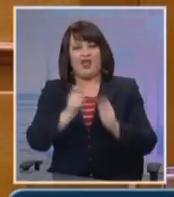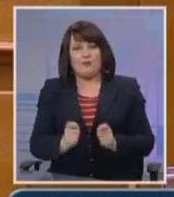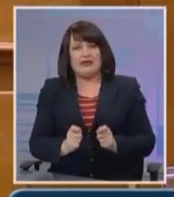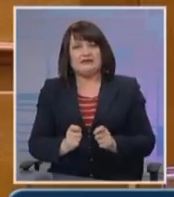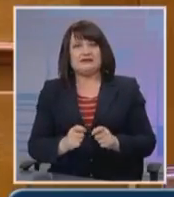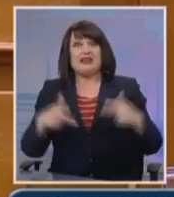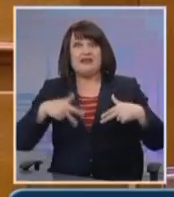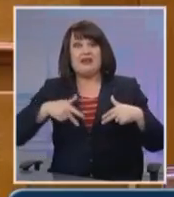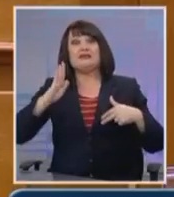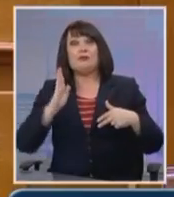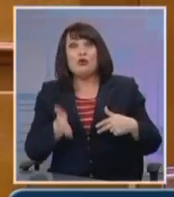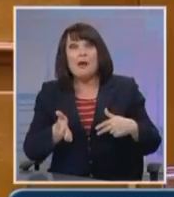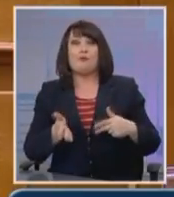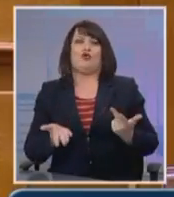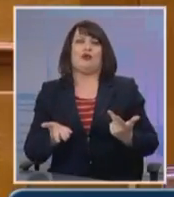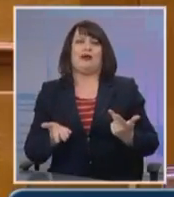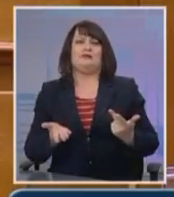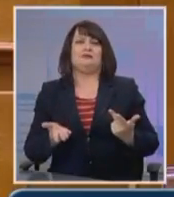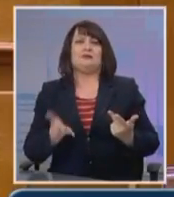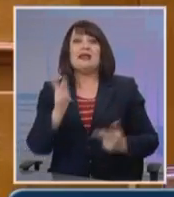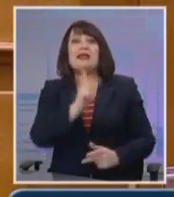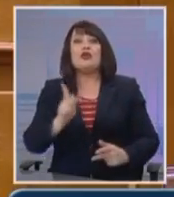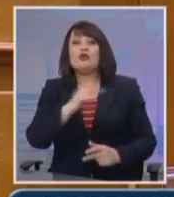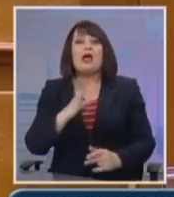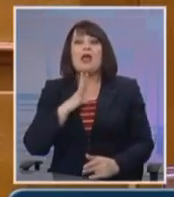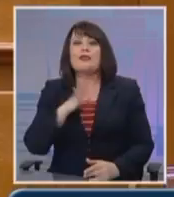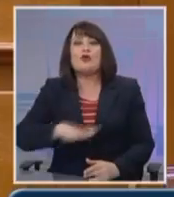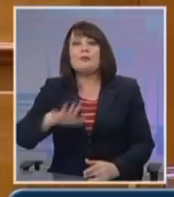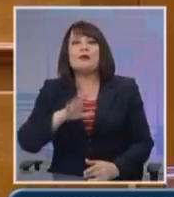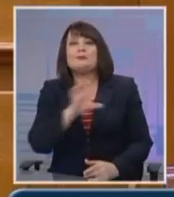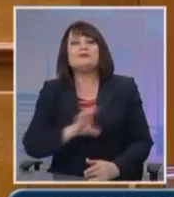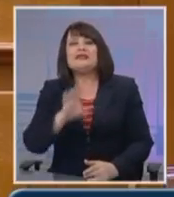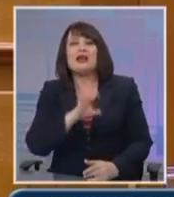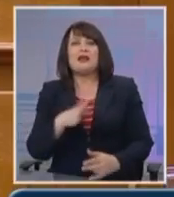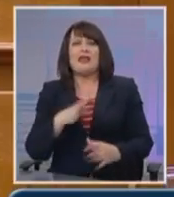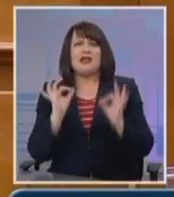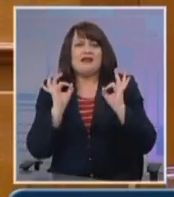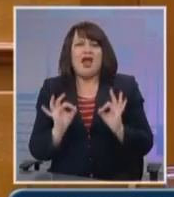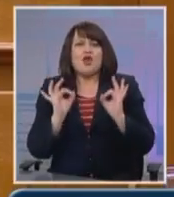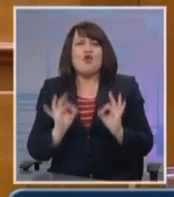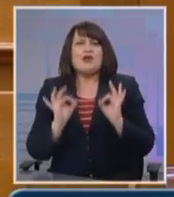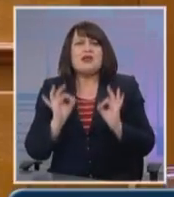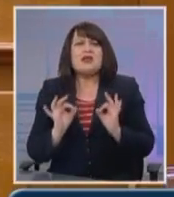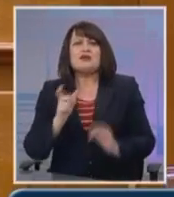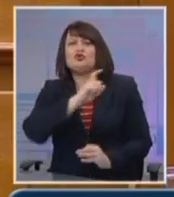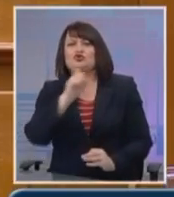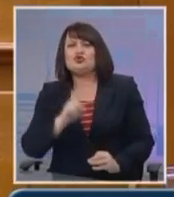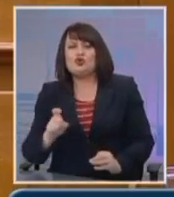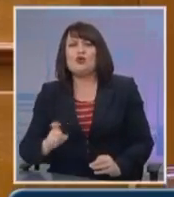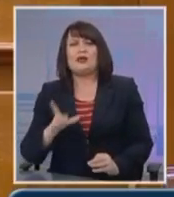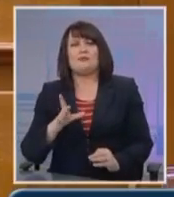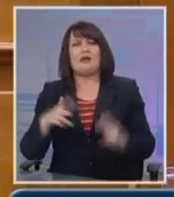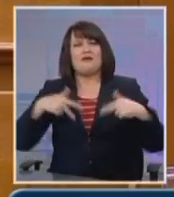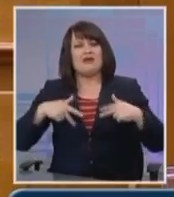κινητοποιεί τη σιωπηλή πλειοψηφία της κοινωνίας, η οποία αναζητά την επιστροφή στην κανονικότητα. Μια κυβέρνηση που θα